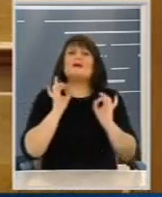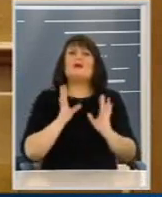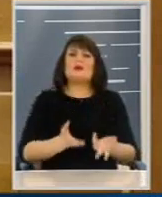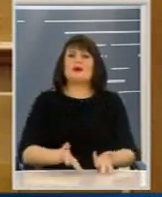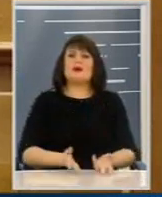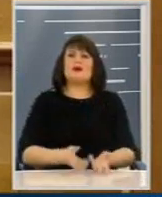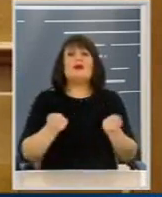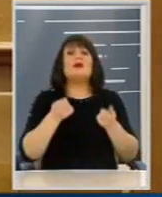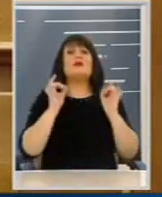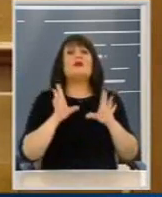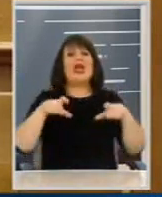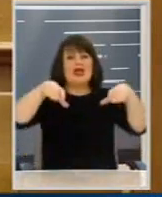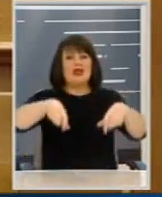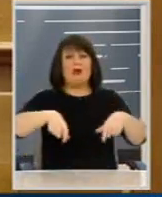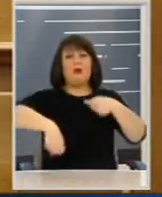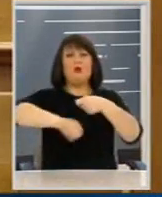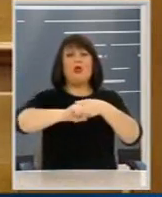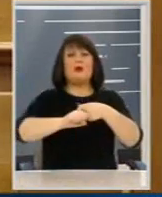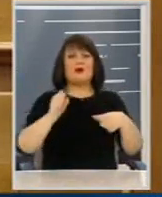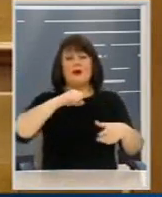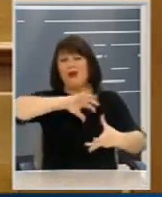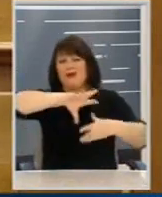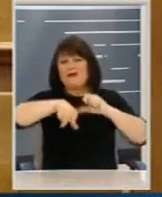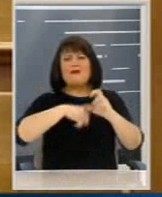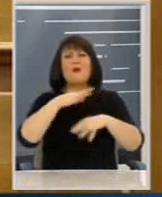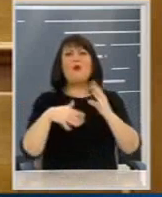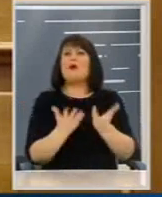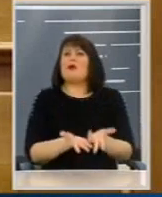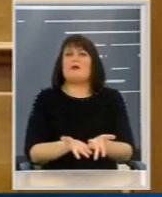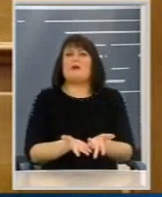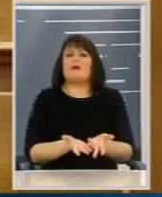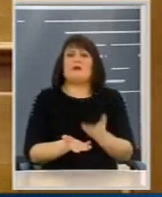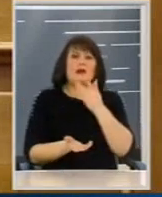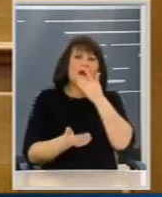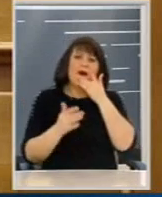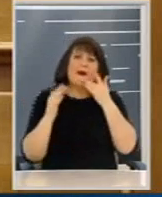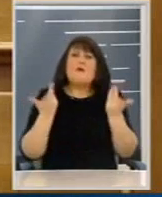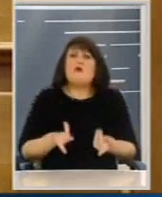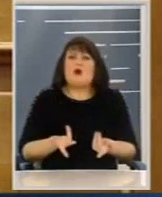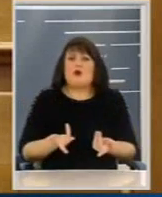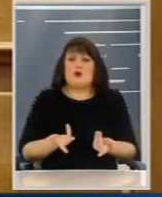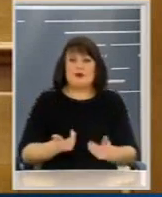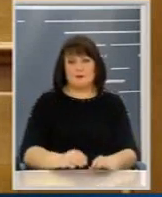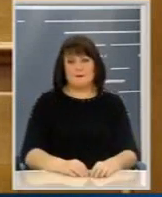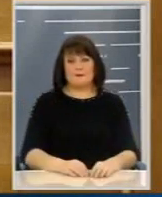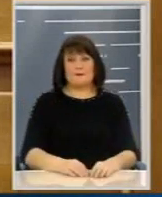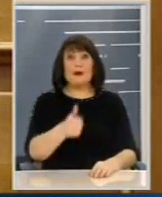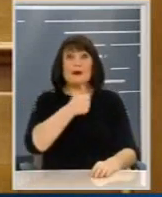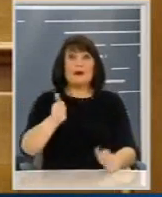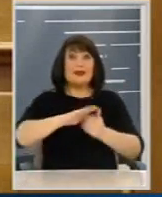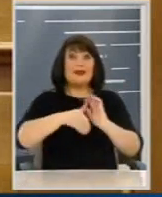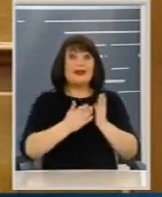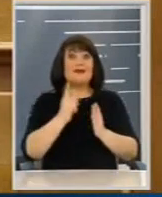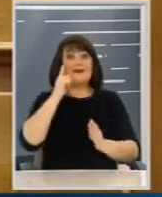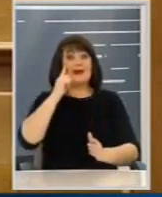κάνετε τίποτα για τη βία στα γήπεδα? Γιατί σας ενδιαφέρει μονάχα η βία εκείνη στην οποία μπορείτε